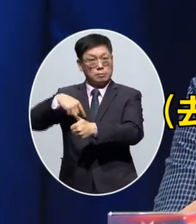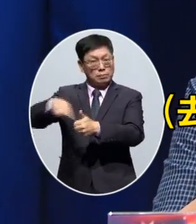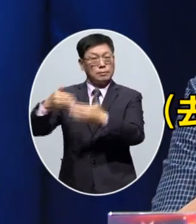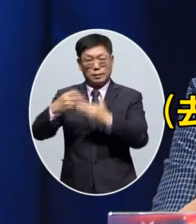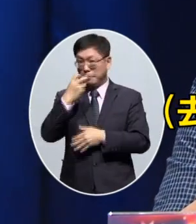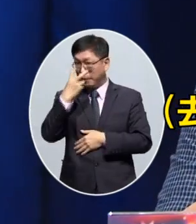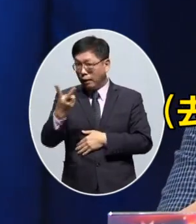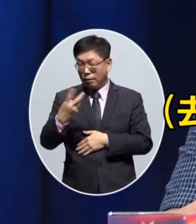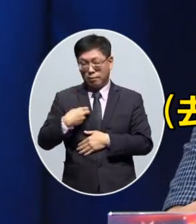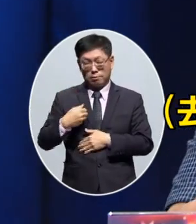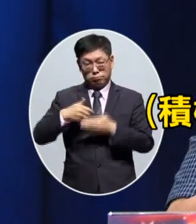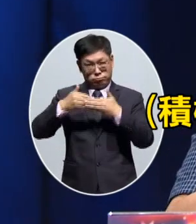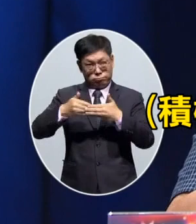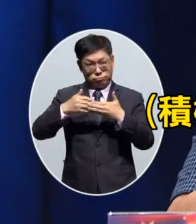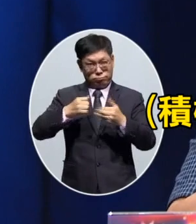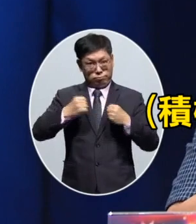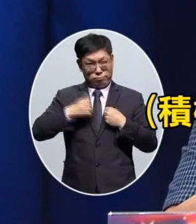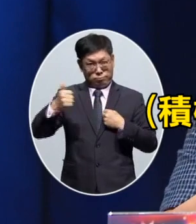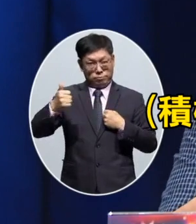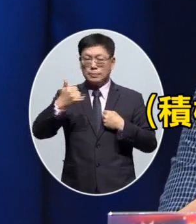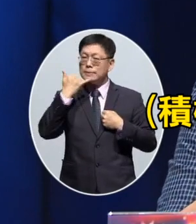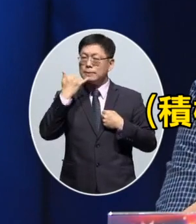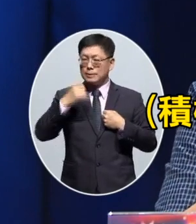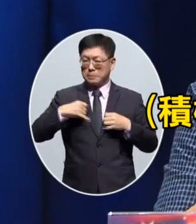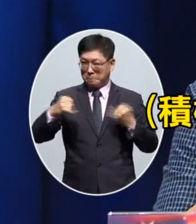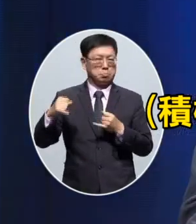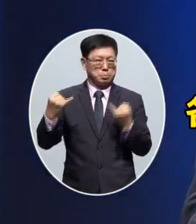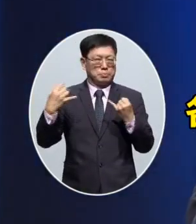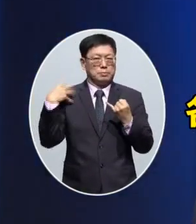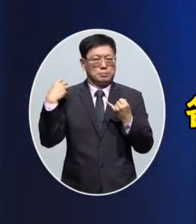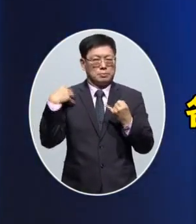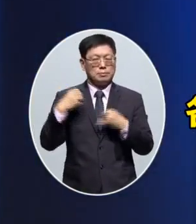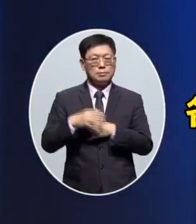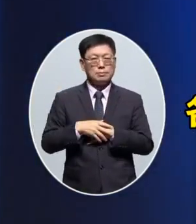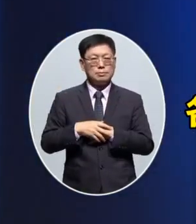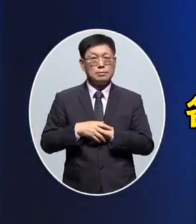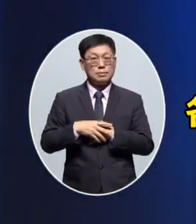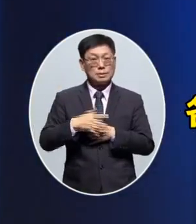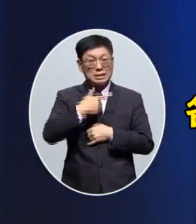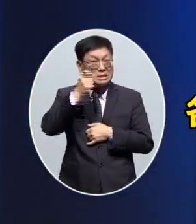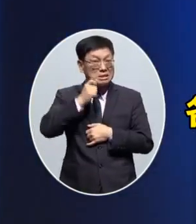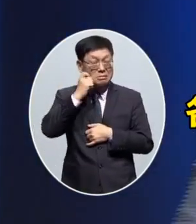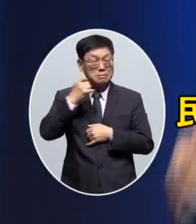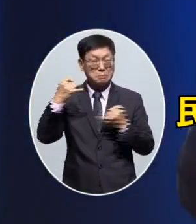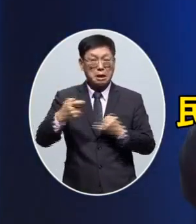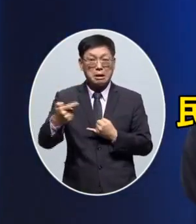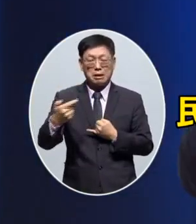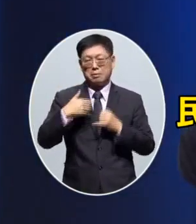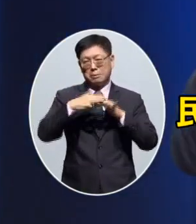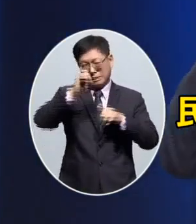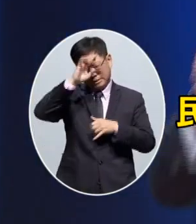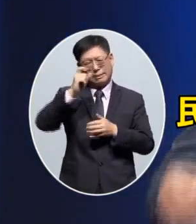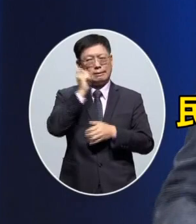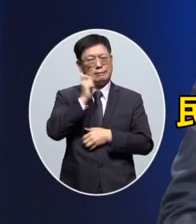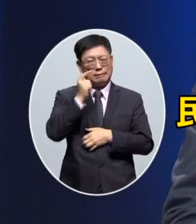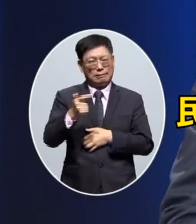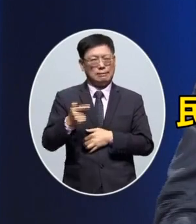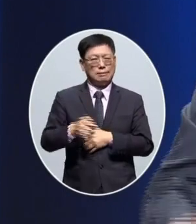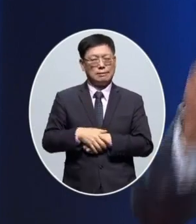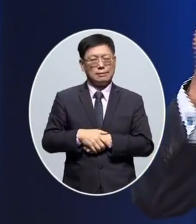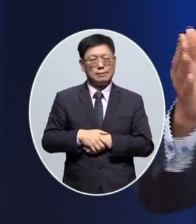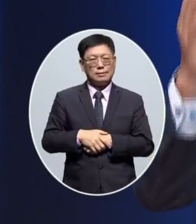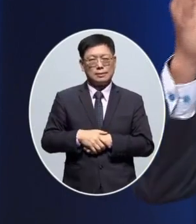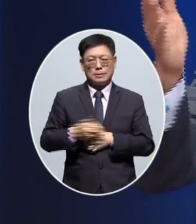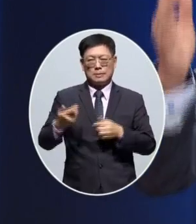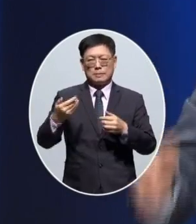师他的这些理念跟主张，那因为他讲的东西其实蓝营的大多数选民也是觉得大部分是可以接受的，觉得这种两岸的主张是比